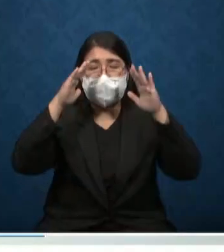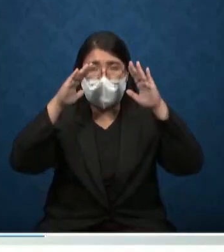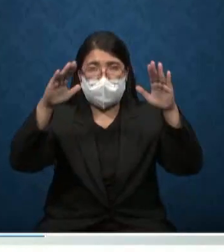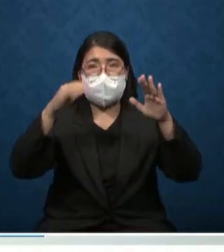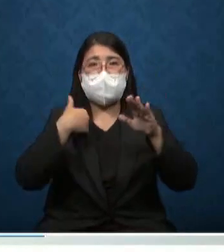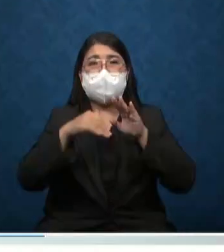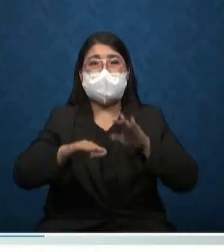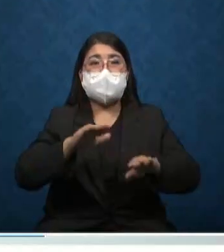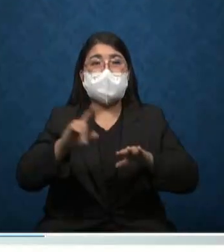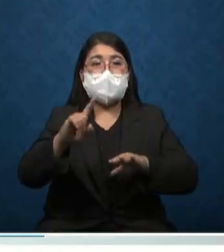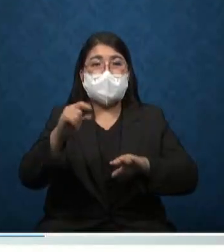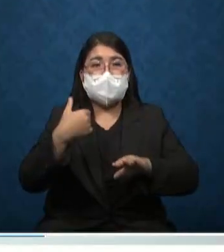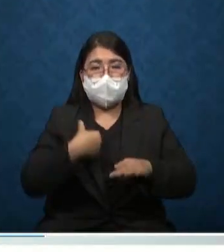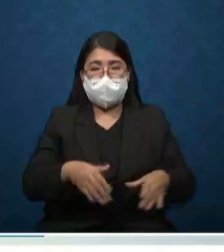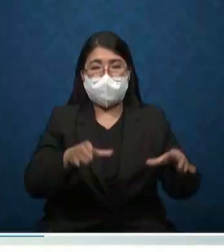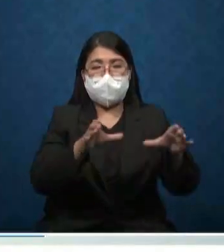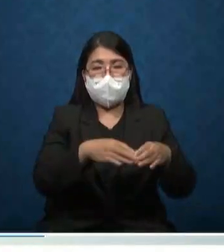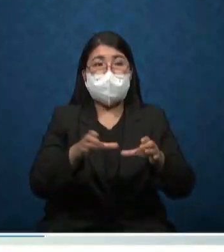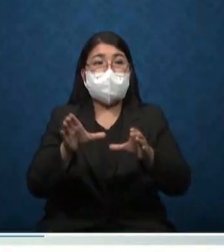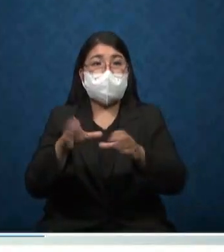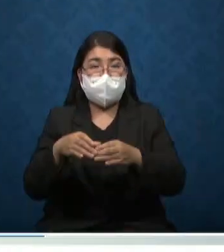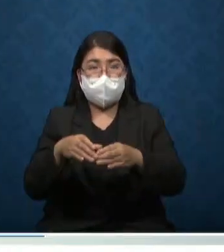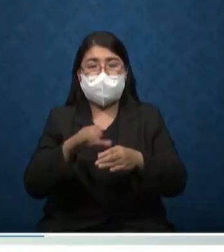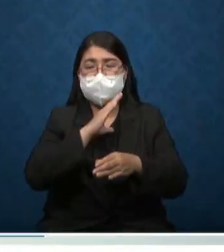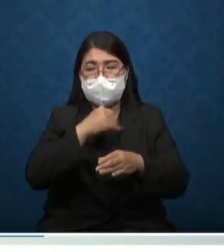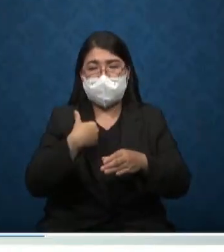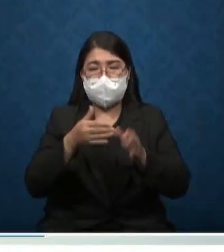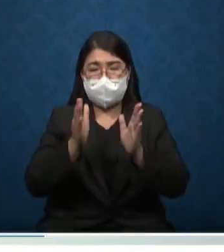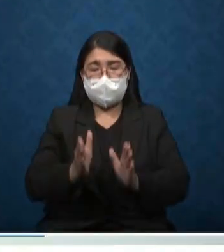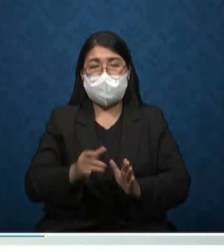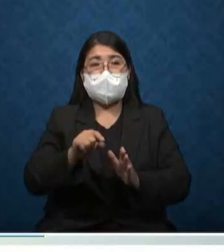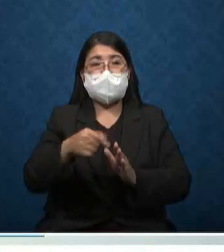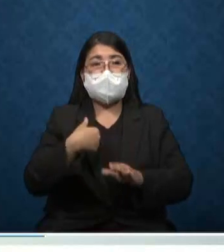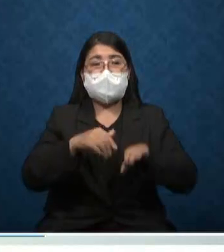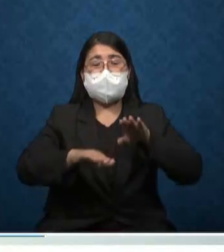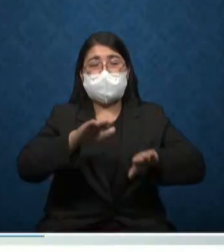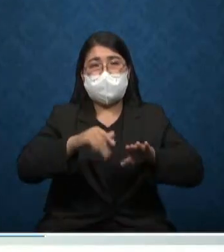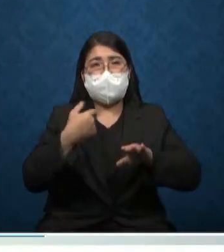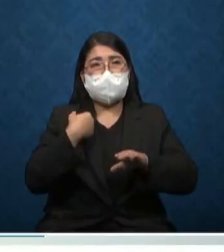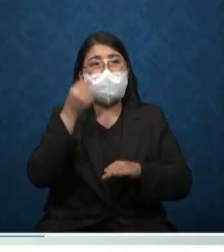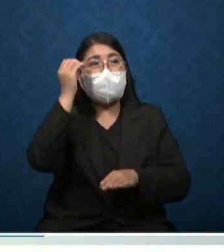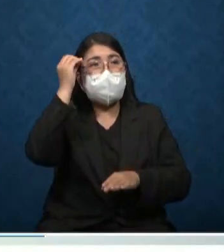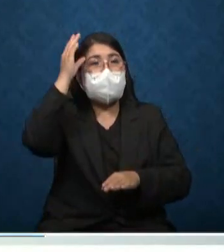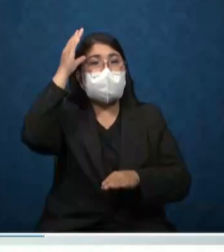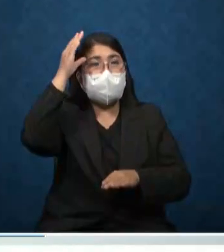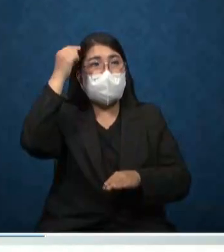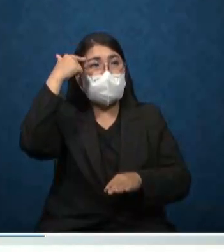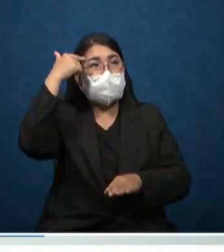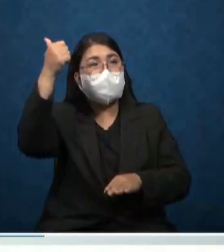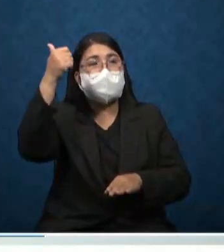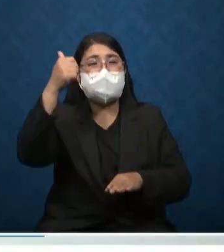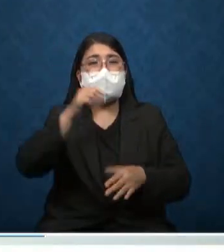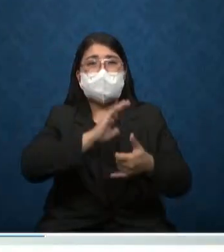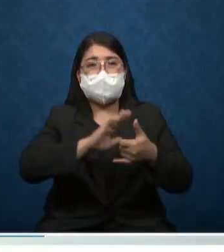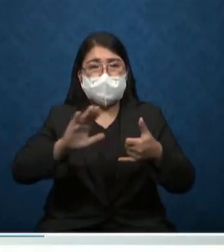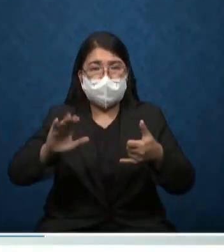ข้ากลุ่มตามที่ผู้ที่เข้ามาเทียบประสบการณ์ของเรานั้นนะคะมีความรู้ความสามารถในเรื่องนั้นๆแล้วก็